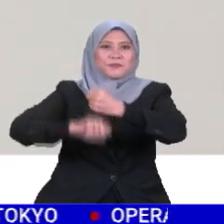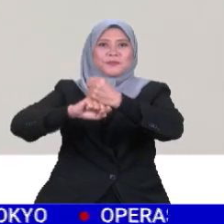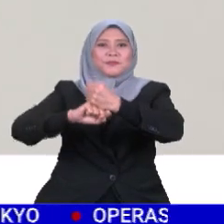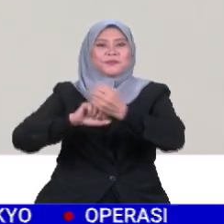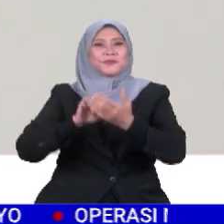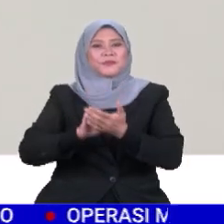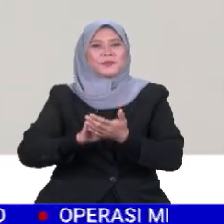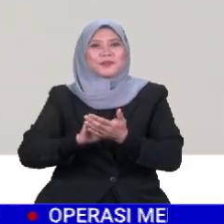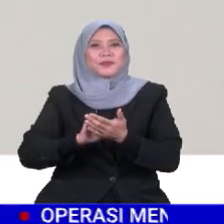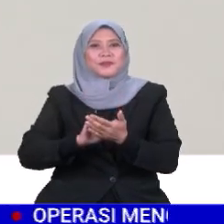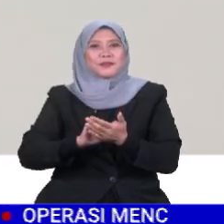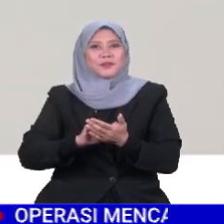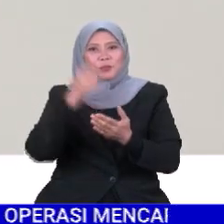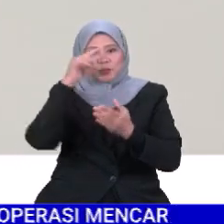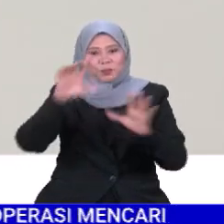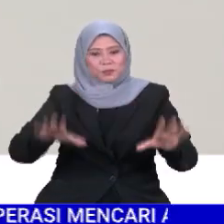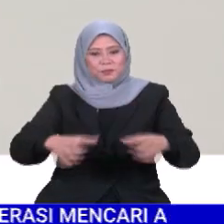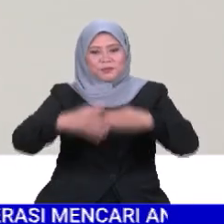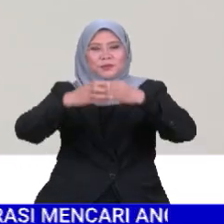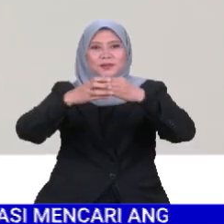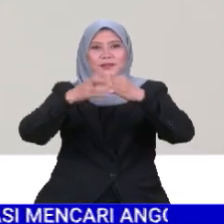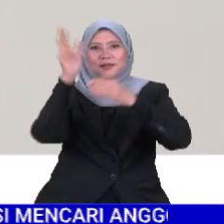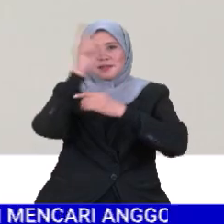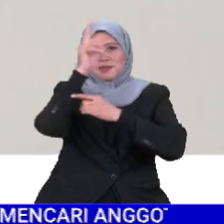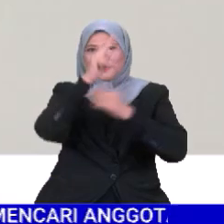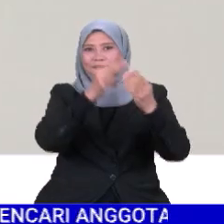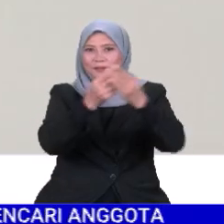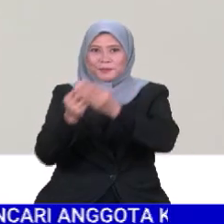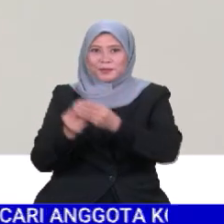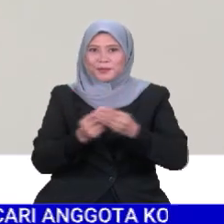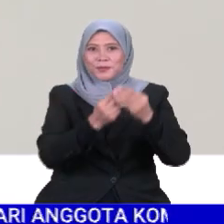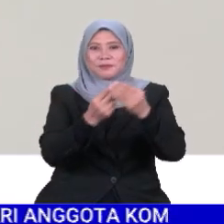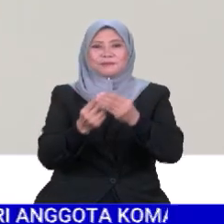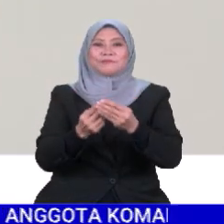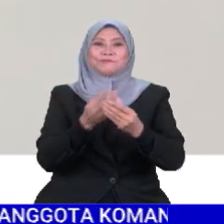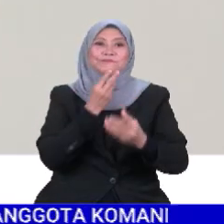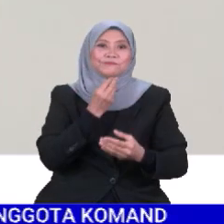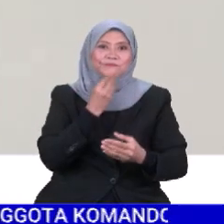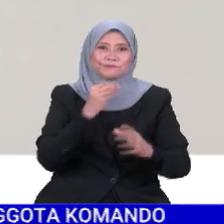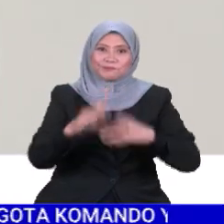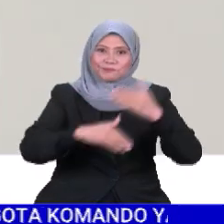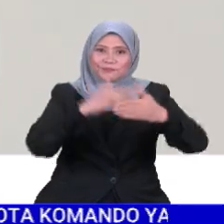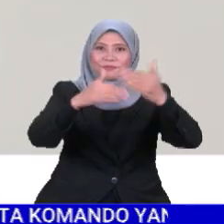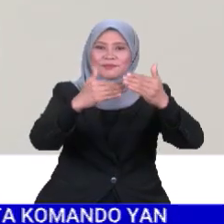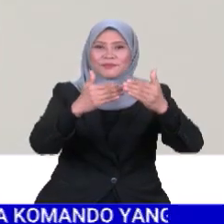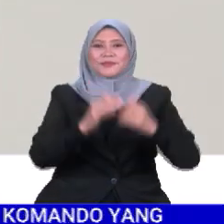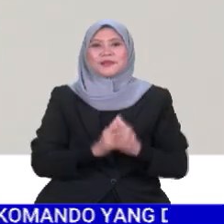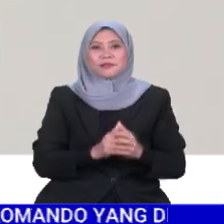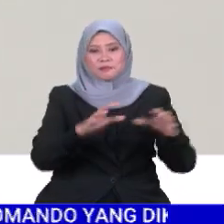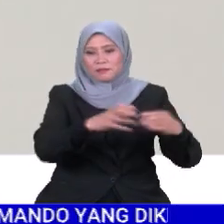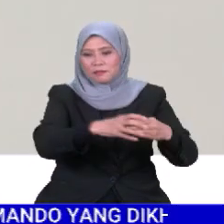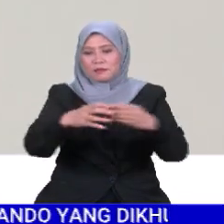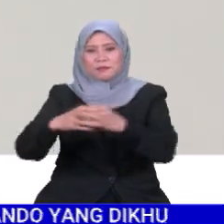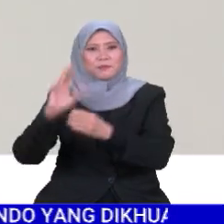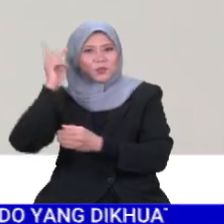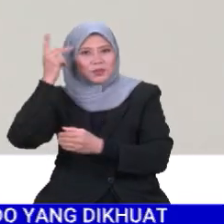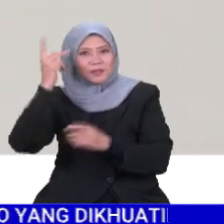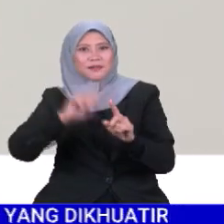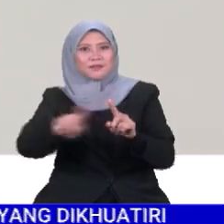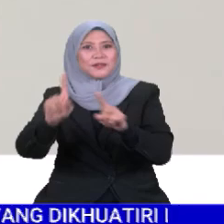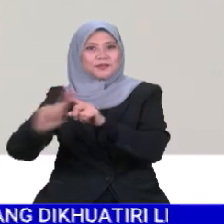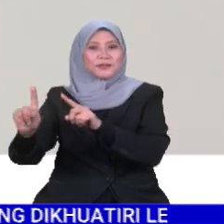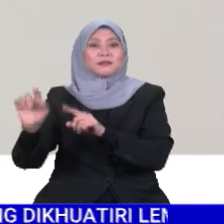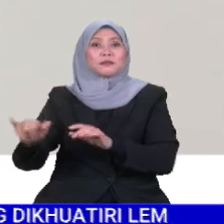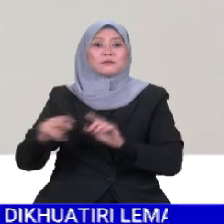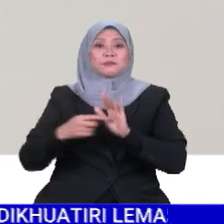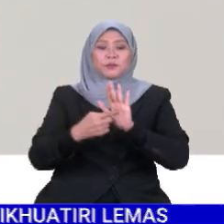merupakan satu sokongan ke atas pembentukan kerajaan perpaduan yang telah beliau lakukan dengan blok-blok yang berbeza, walaupun punya fahaman politik yang berbeza,